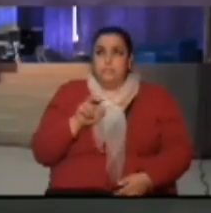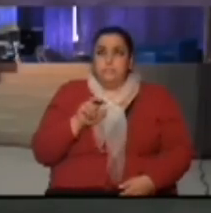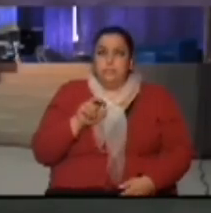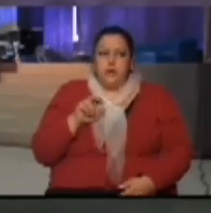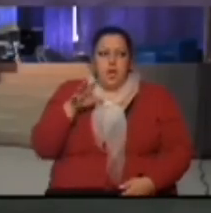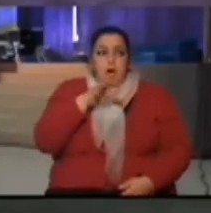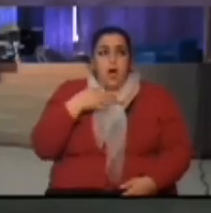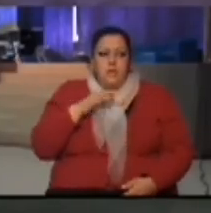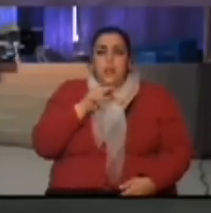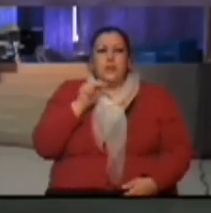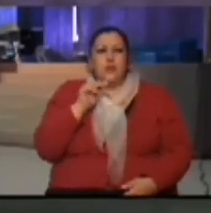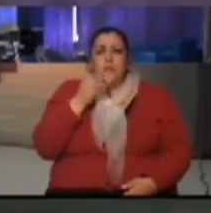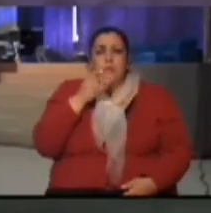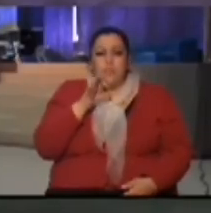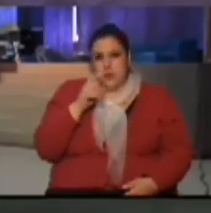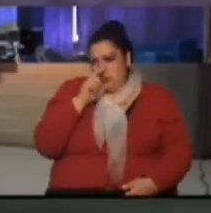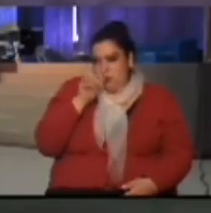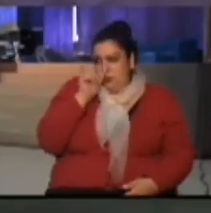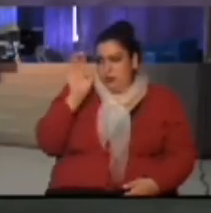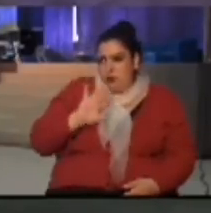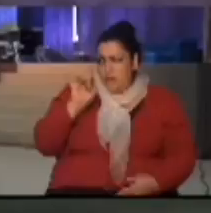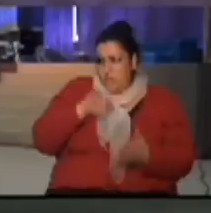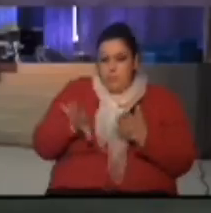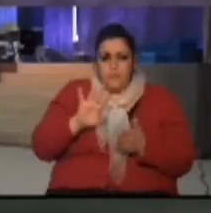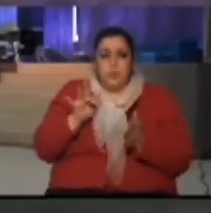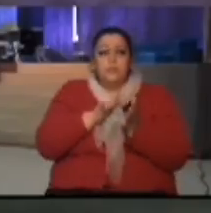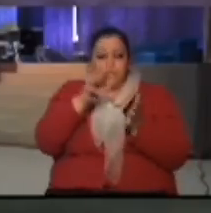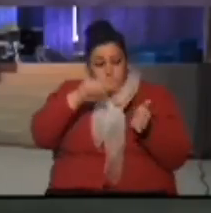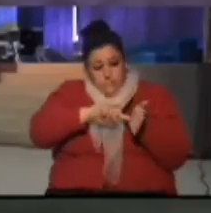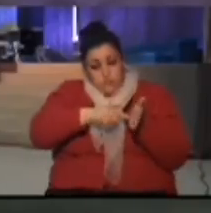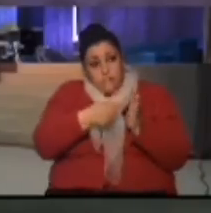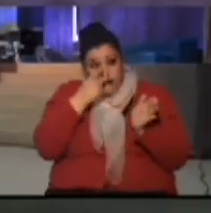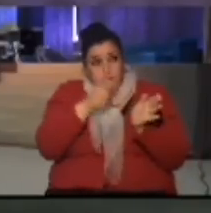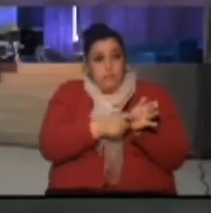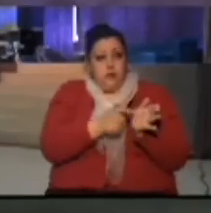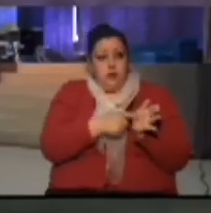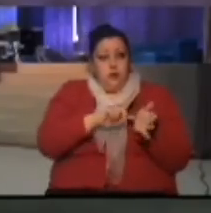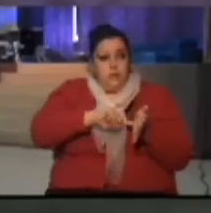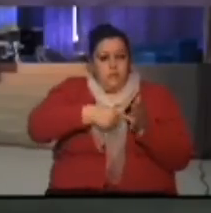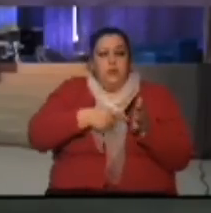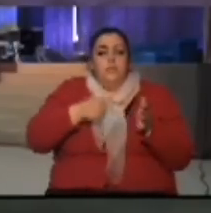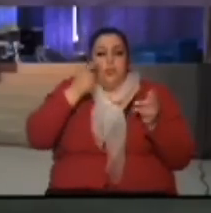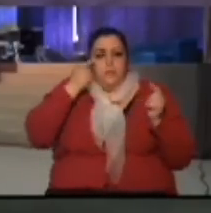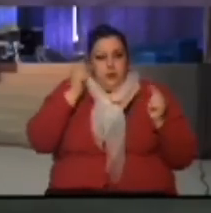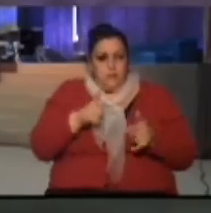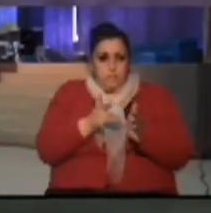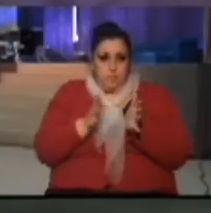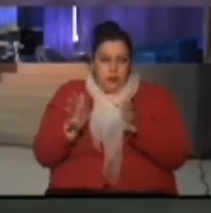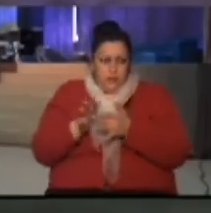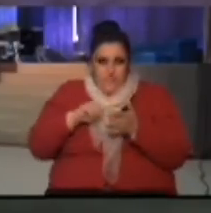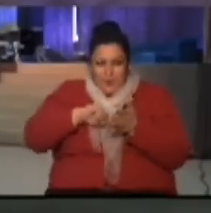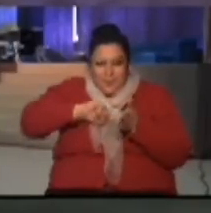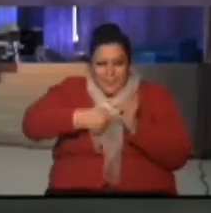ուրախացան, երբ որ տիրոջը տեսան։ Գիտես, երբ որ աղոթքի ժամանակ տիրոջ այցելությունն ես ունենում, երբ որ